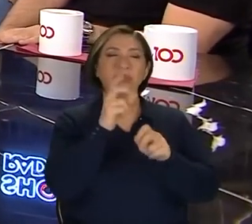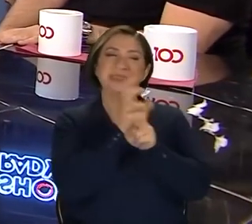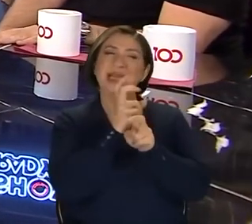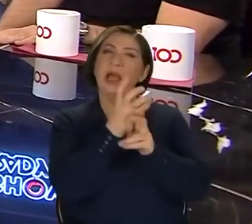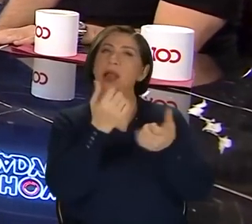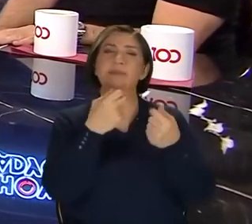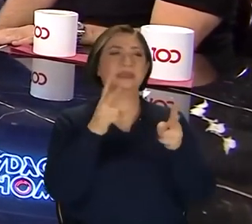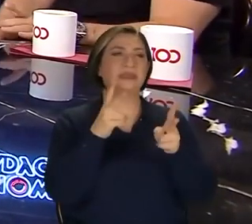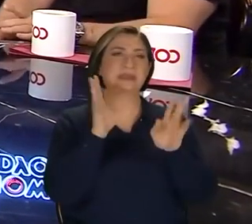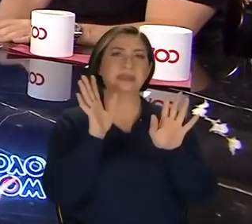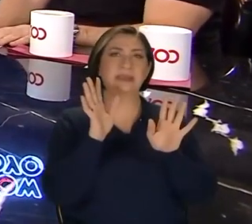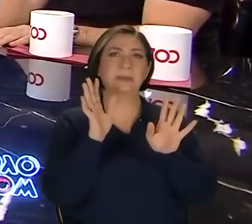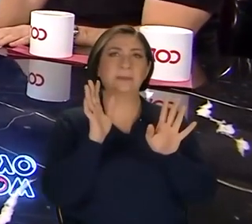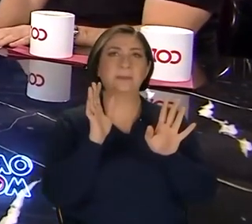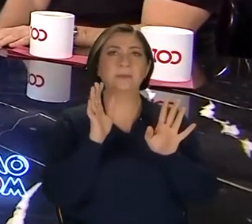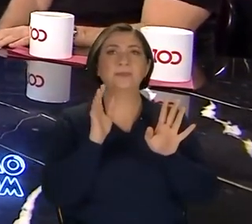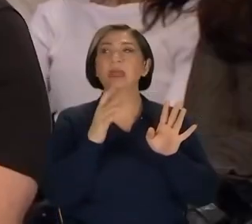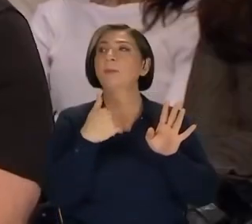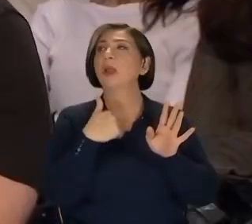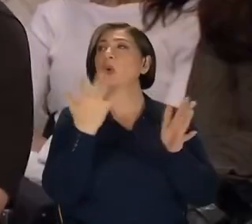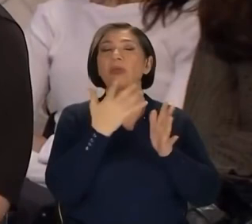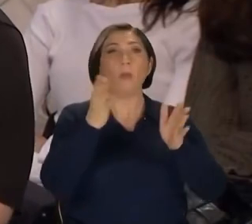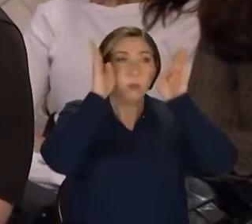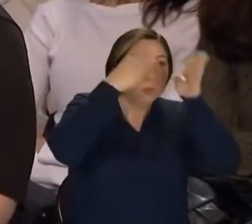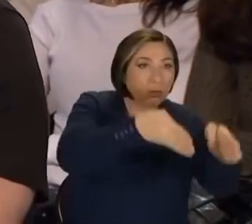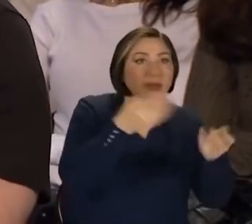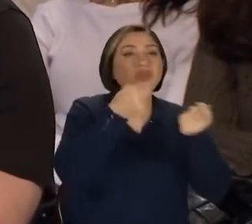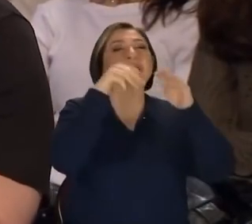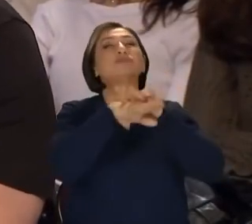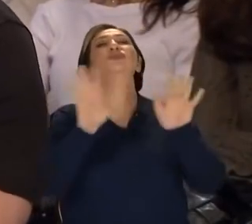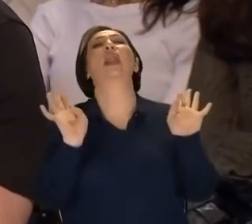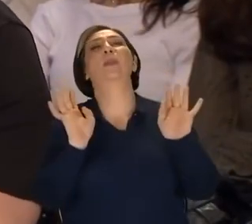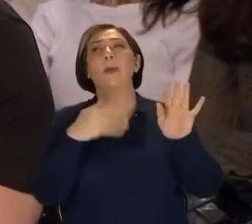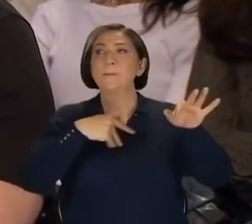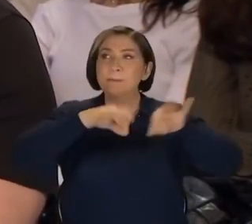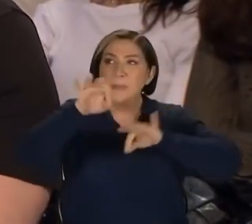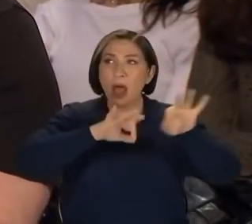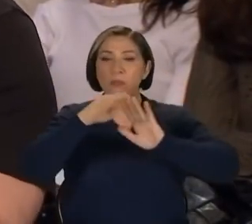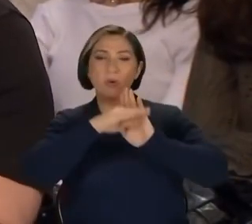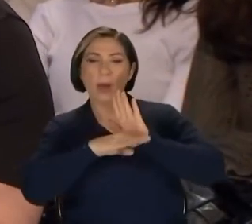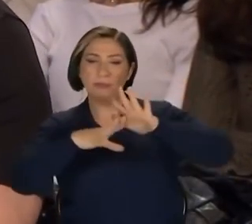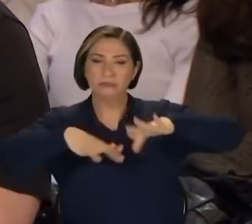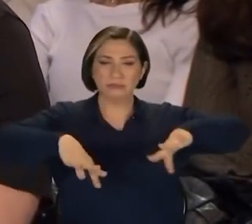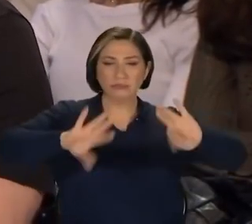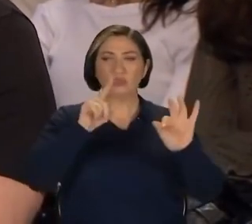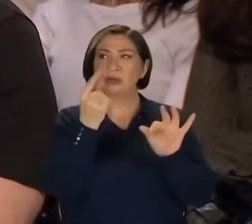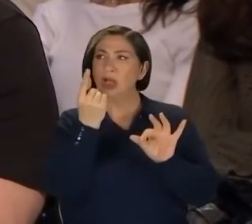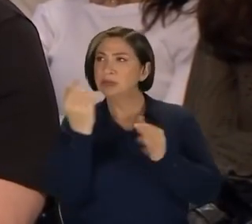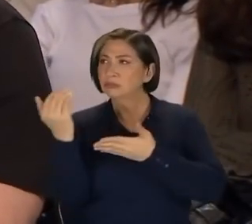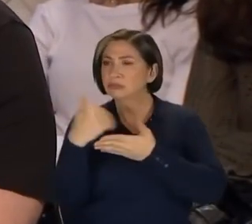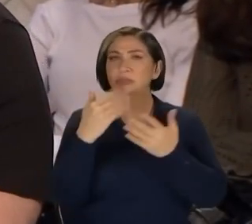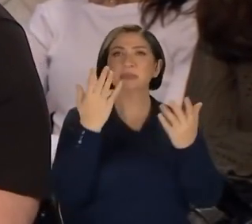riski alabilirsiniz. Yani ben yani o kadar böyle bodoslama bu işe girmiş değilim. Yani planlı programlı bunlara daha az